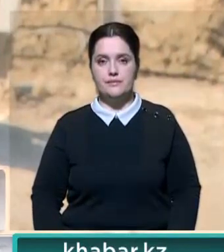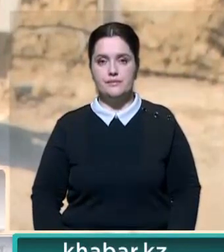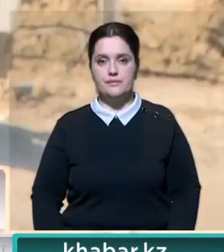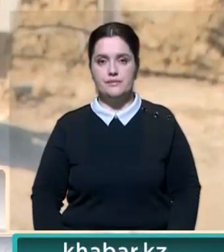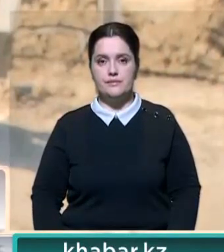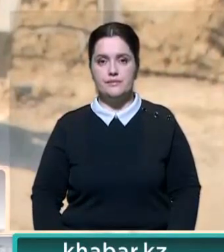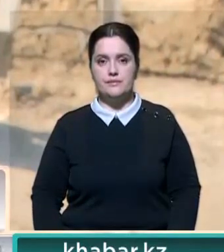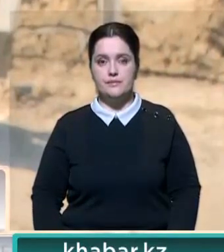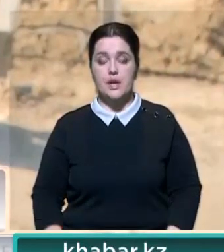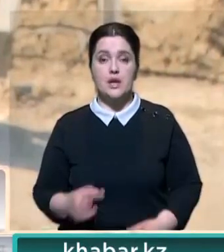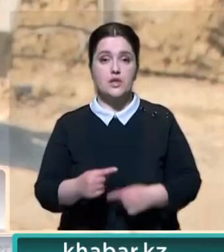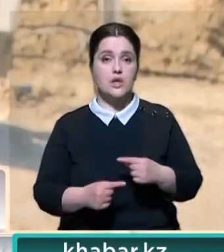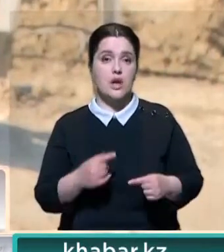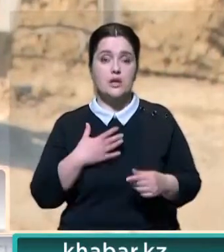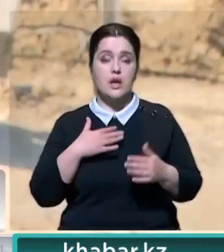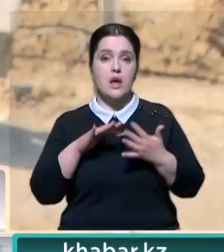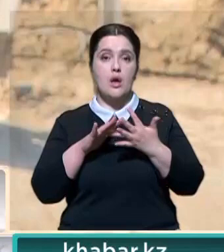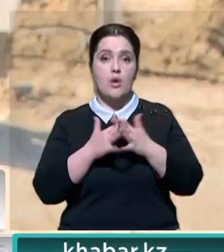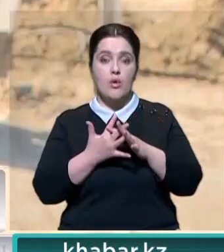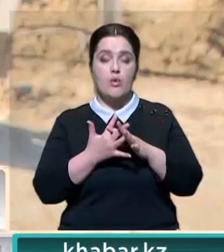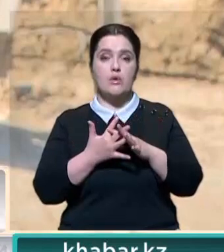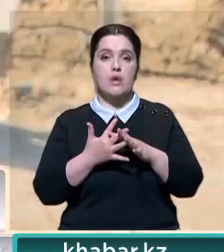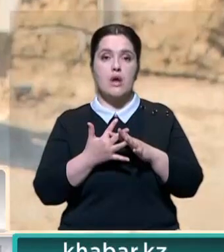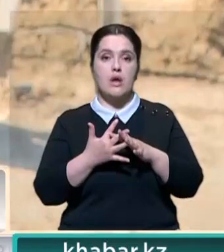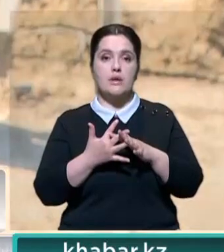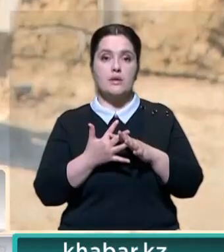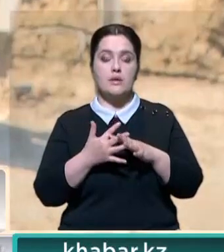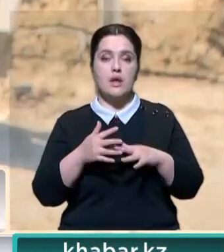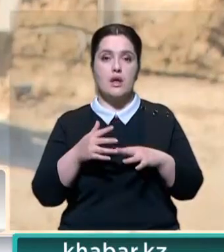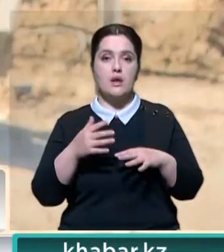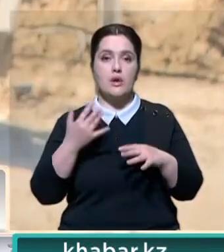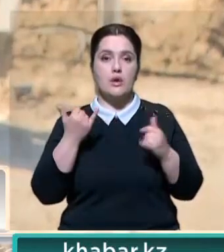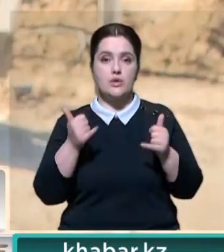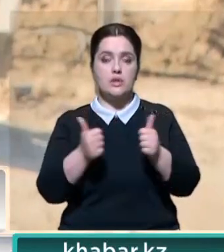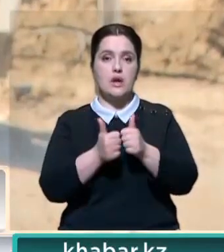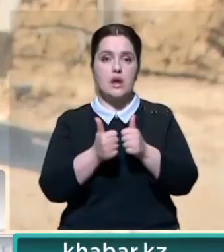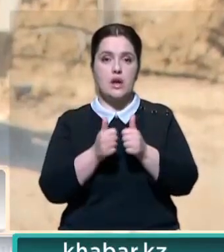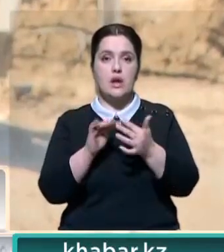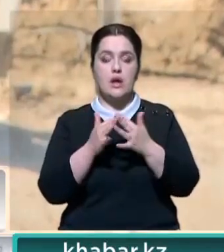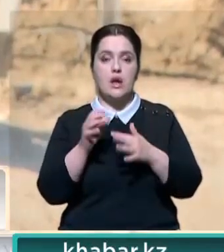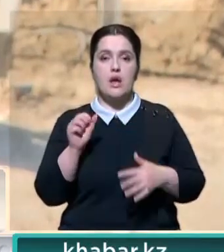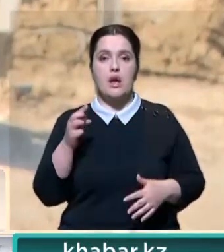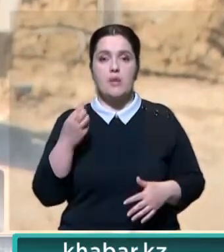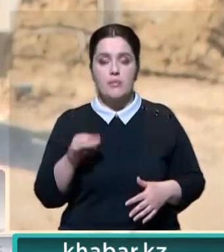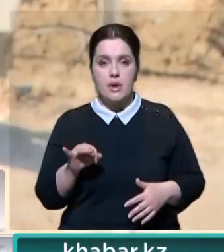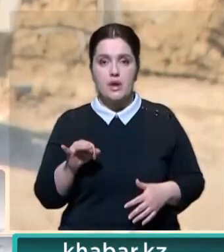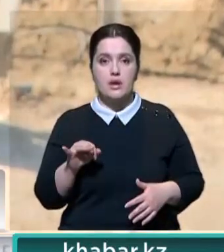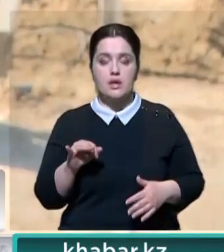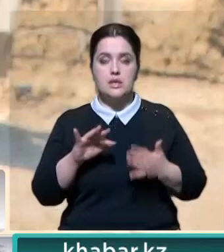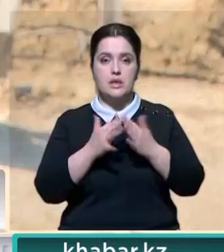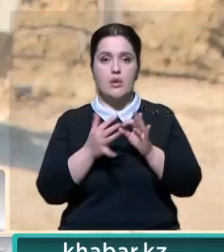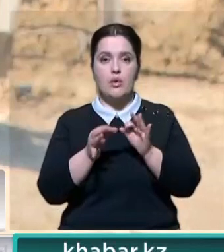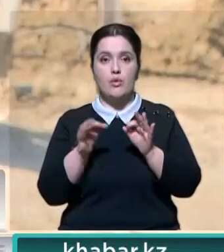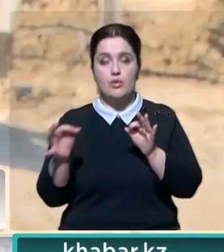Высоковольтная линия проходит через наш аул, а ближайшая распределительная подстанция находилась в соседнем поселке Абай Кошинравского сельского